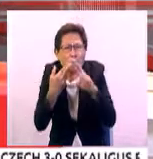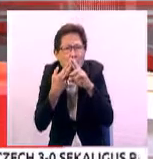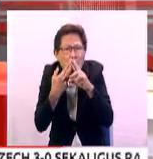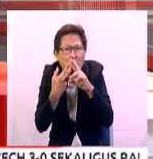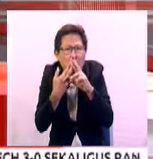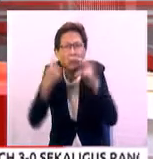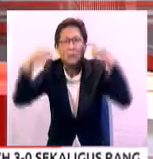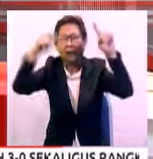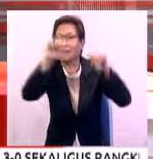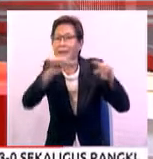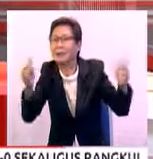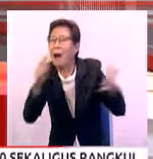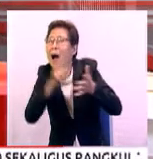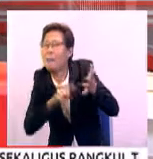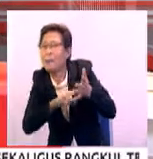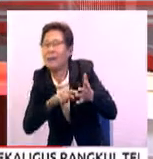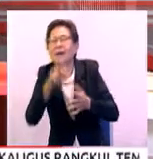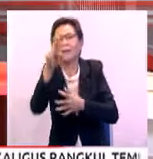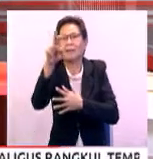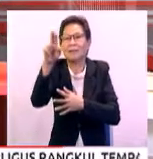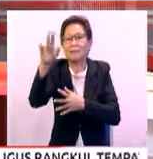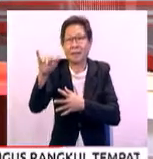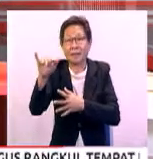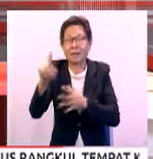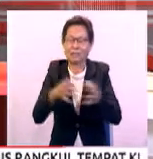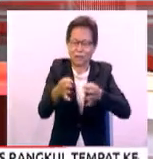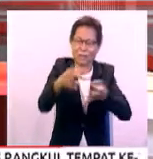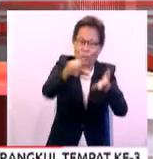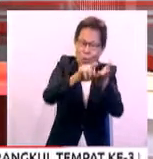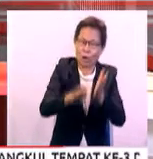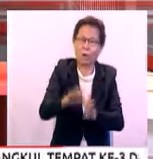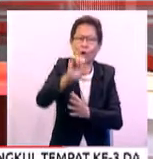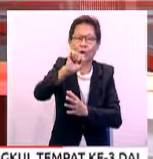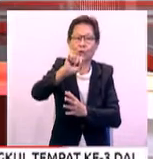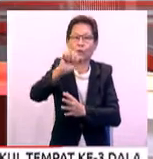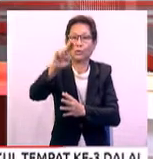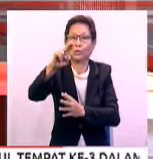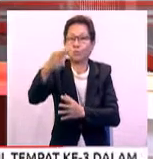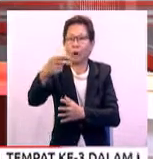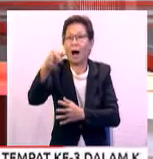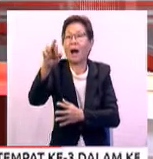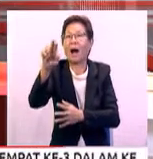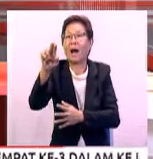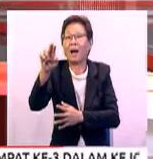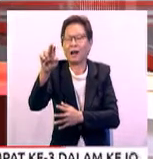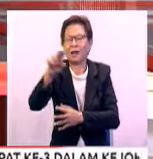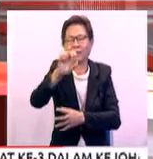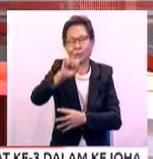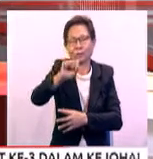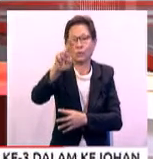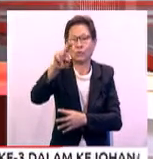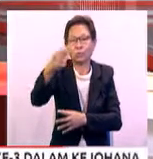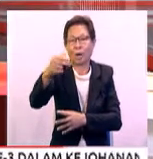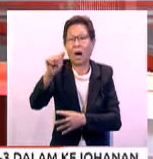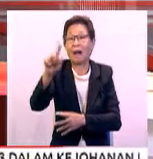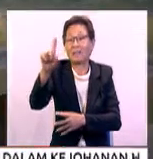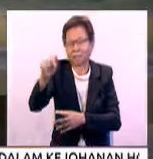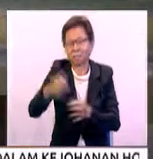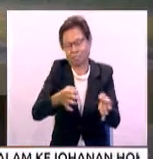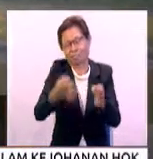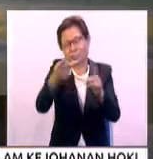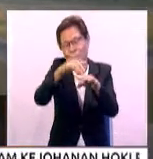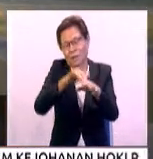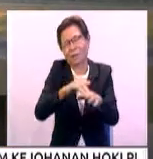Air Asia? Riyad menjelaskannya kepada wartawan Syuhada Hashim dalam temubual eksklusif berikut.